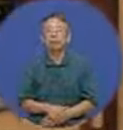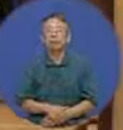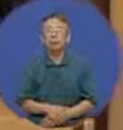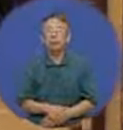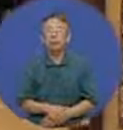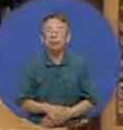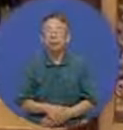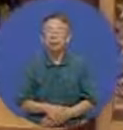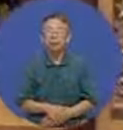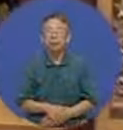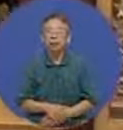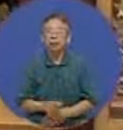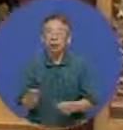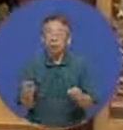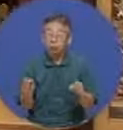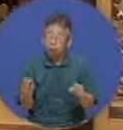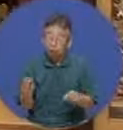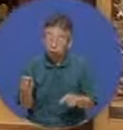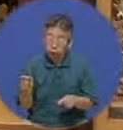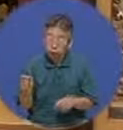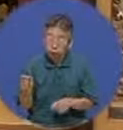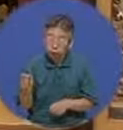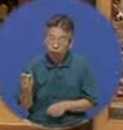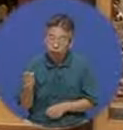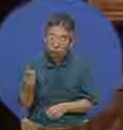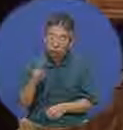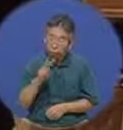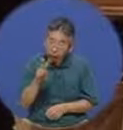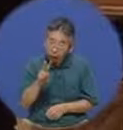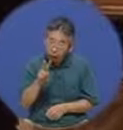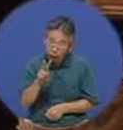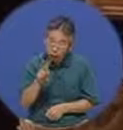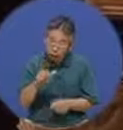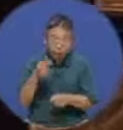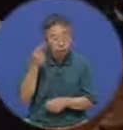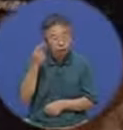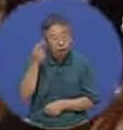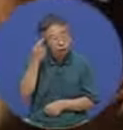その瞬間どんな表情、今感想はどうですか。